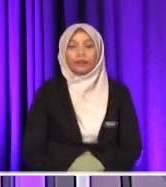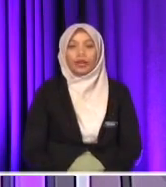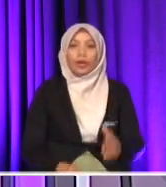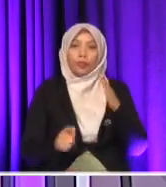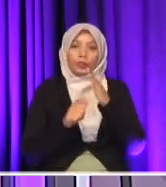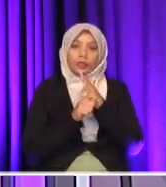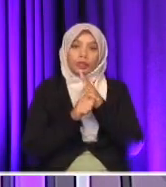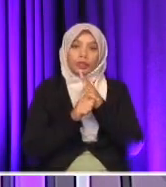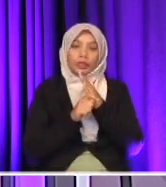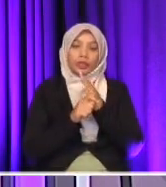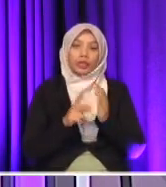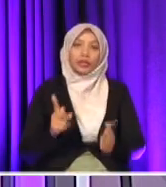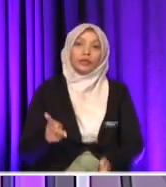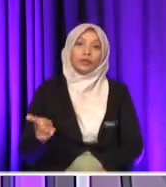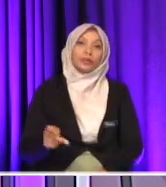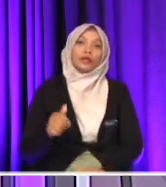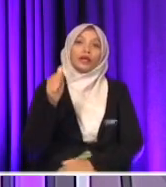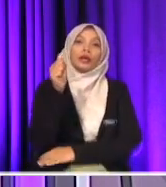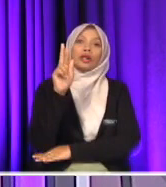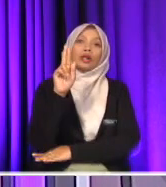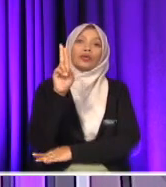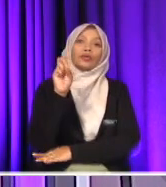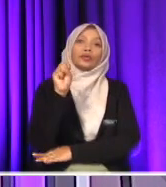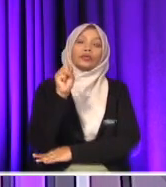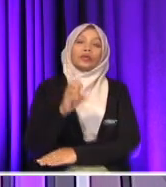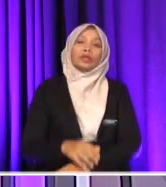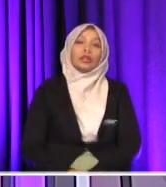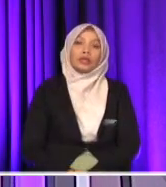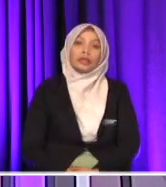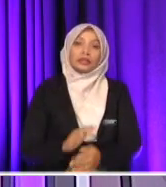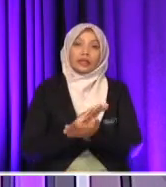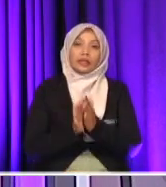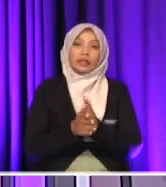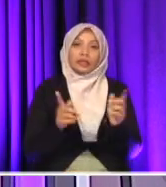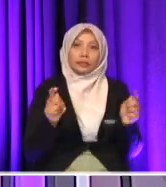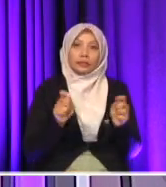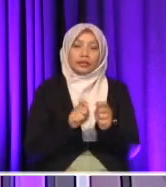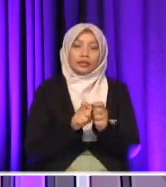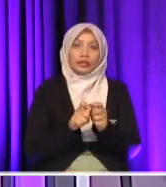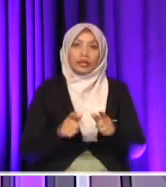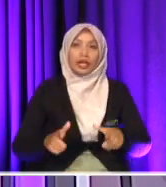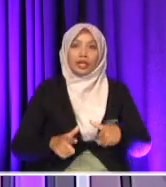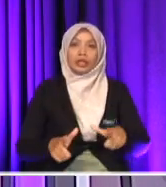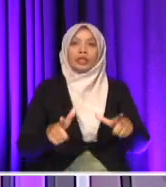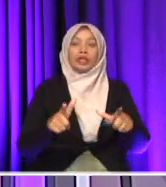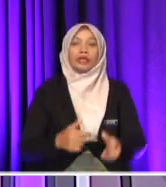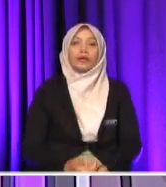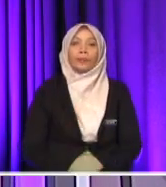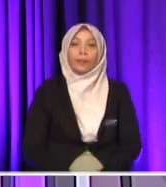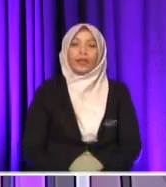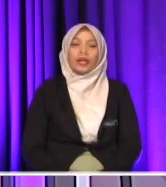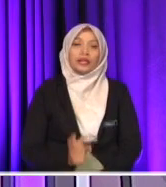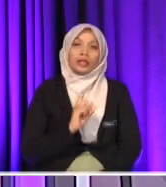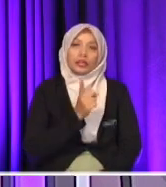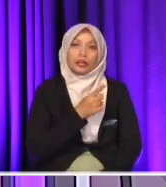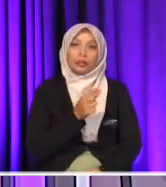ni komponen dia adalah pearuh. Ya. So tadi ini ibarat, ini litar kan? Ibarat litar lah. Litar kita nak